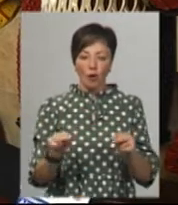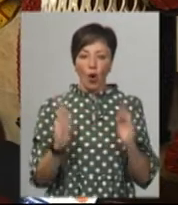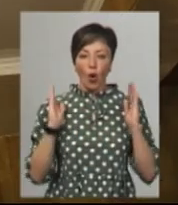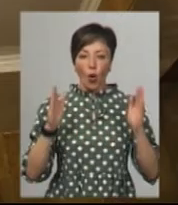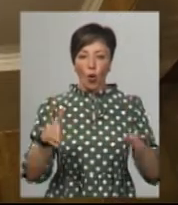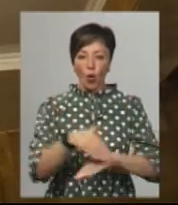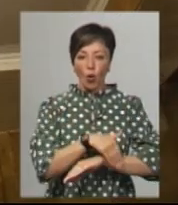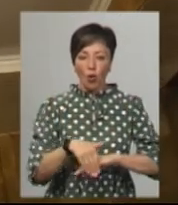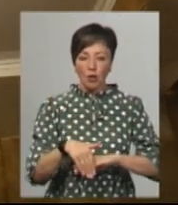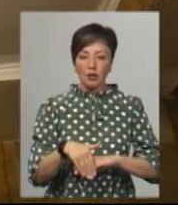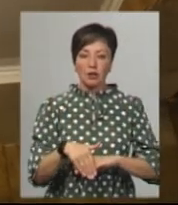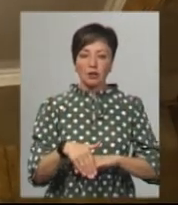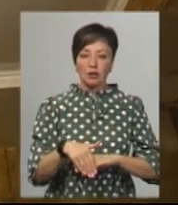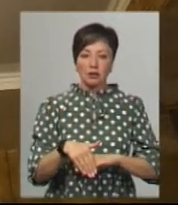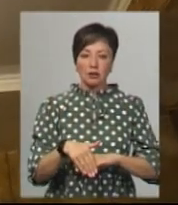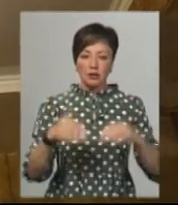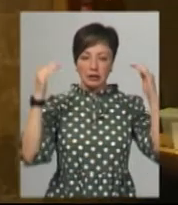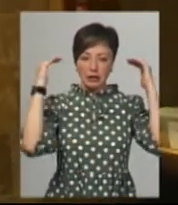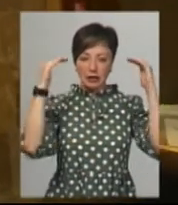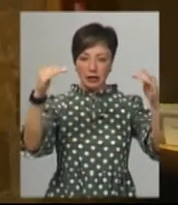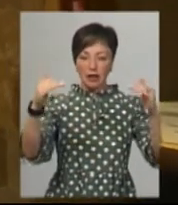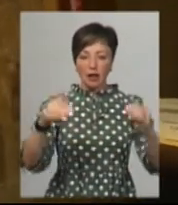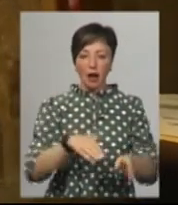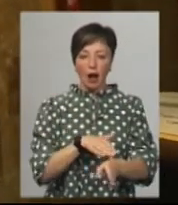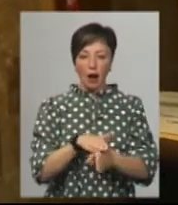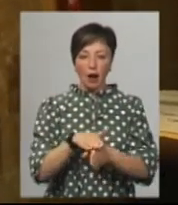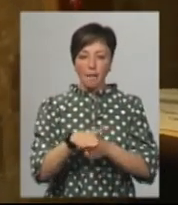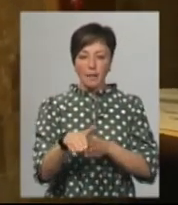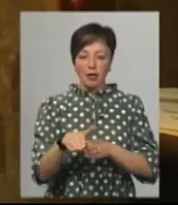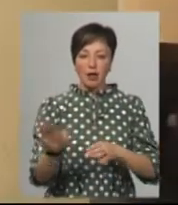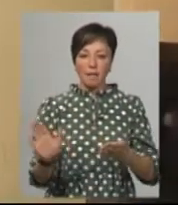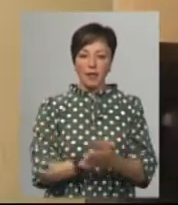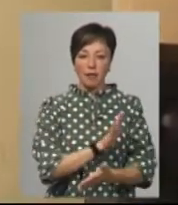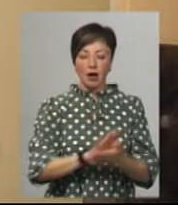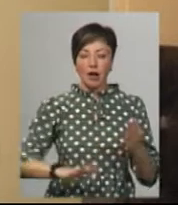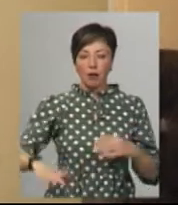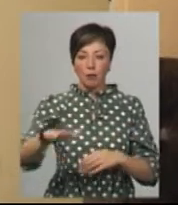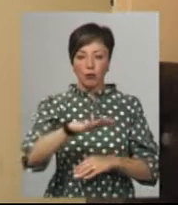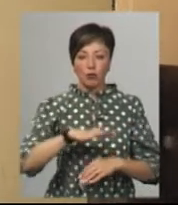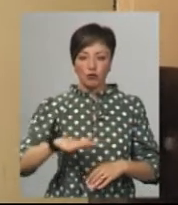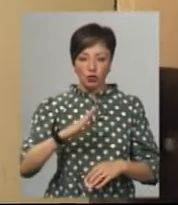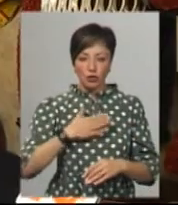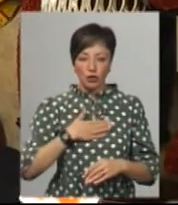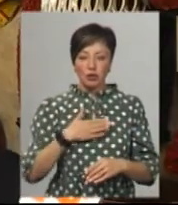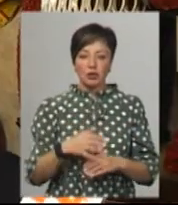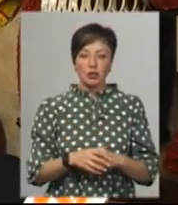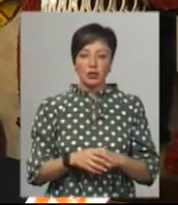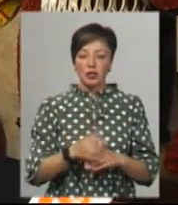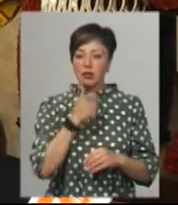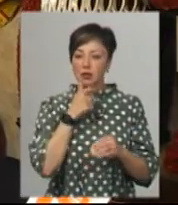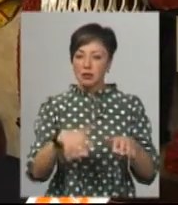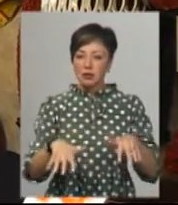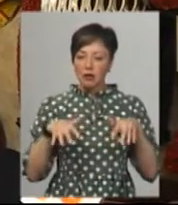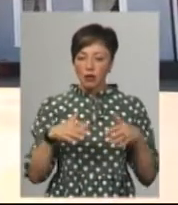хол, стелі. Провели капітальне прибирання наших приміщень, зрительних залів,